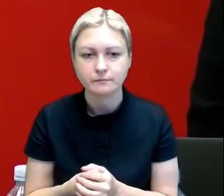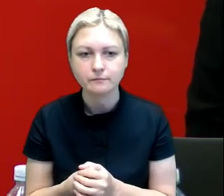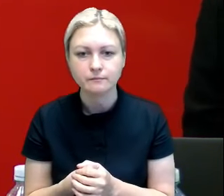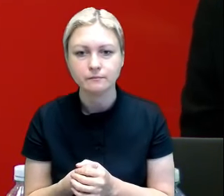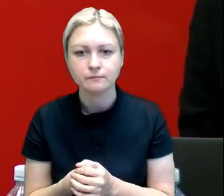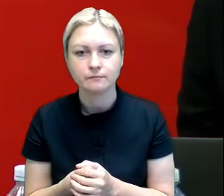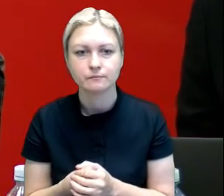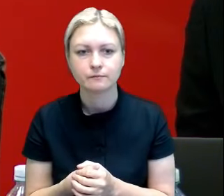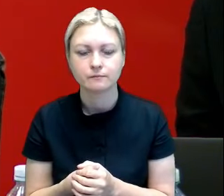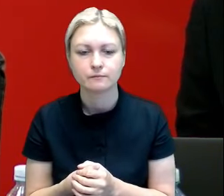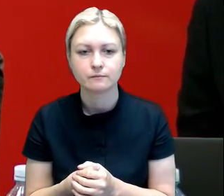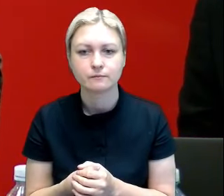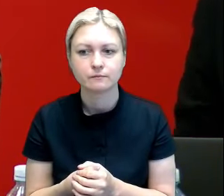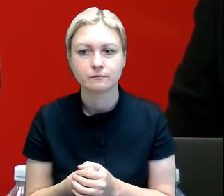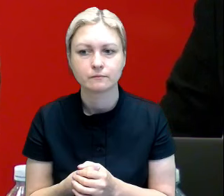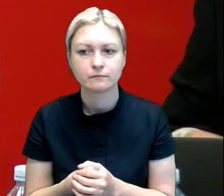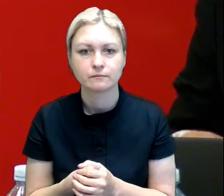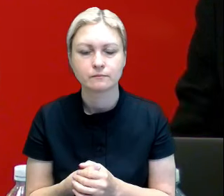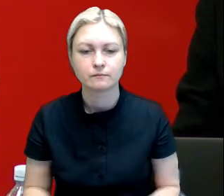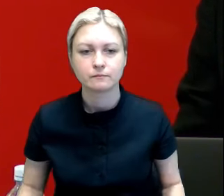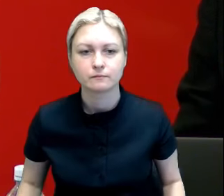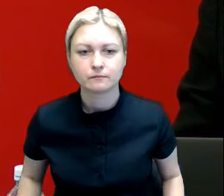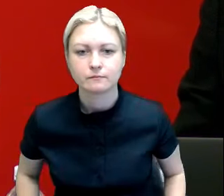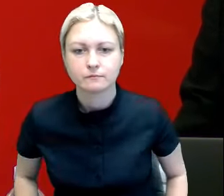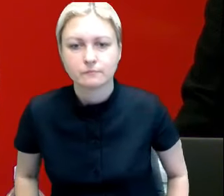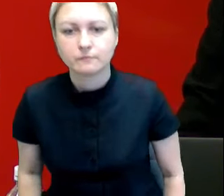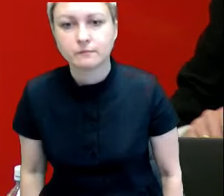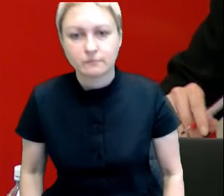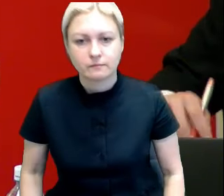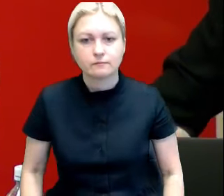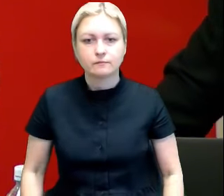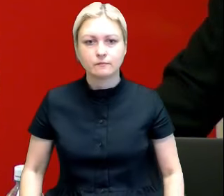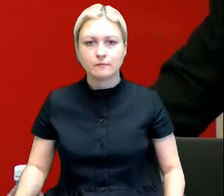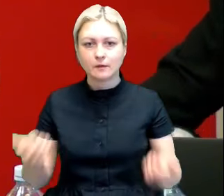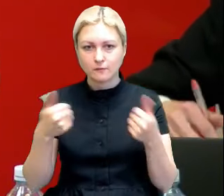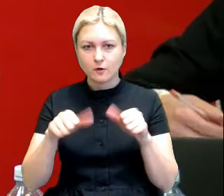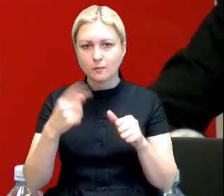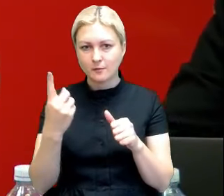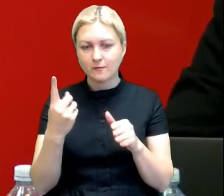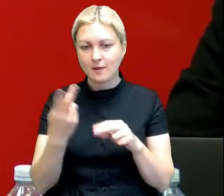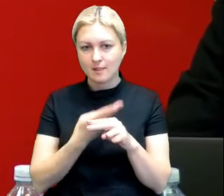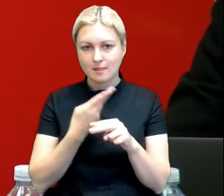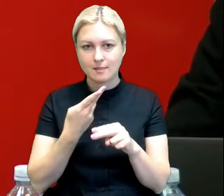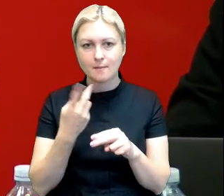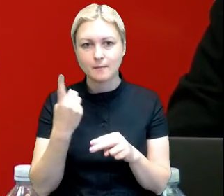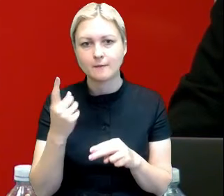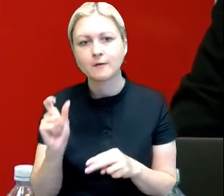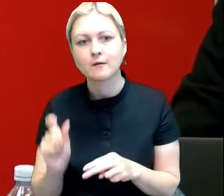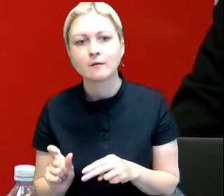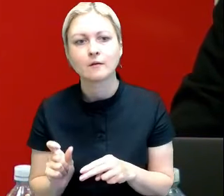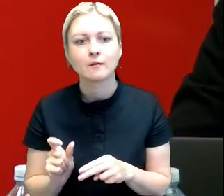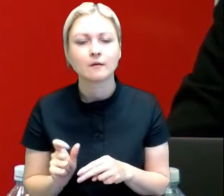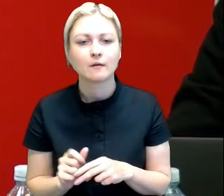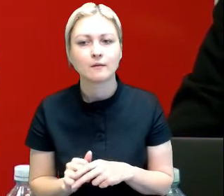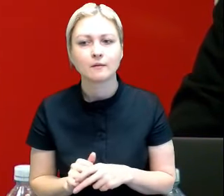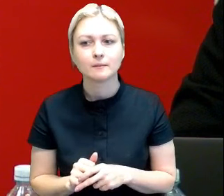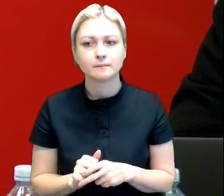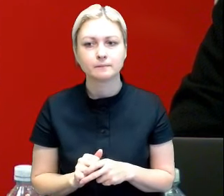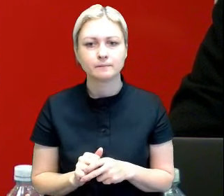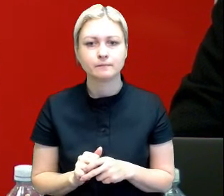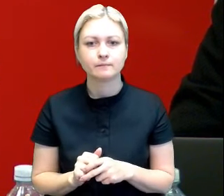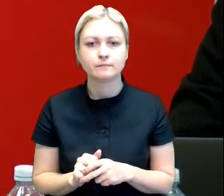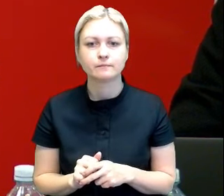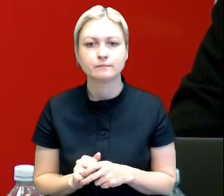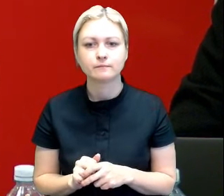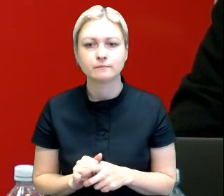kas tai principe jūs jūs viena ignoruojama likot aš taip supratau o kas dar o kas dar